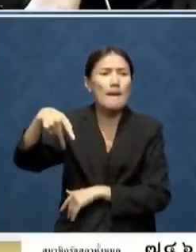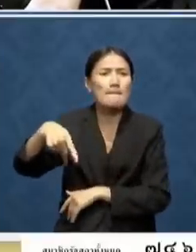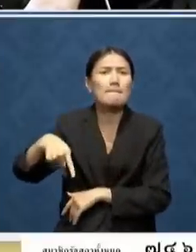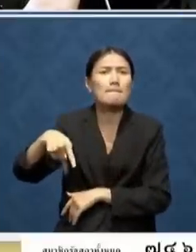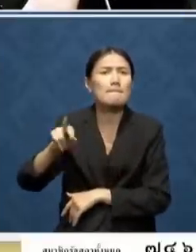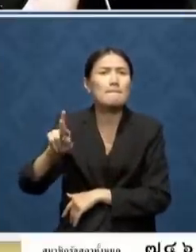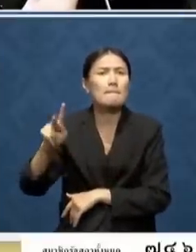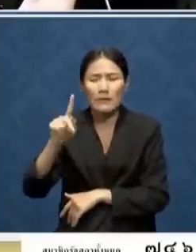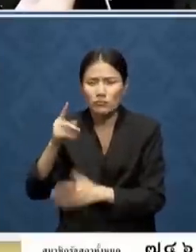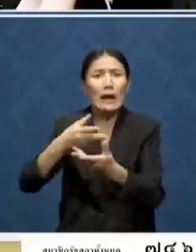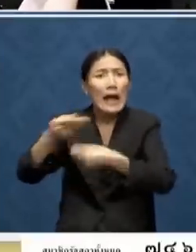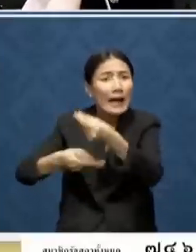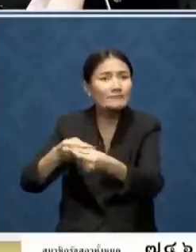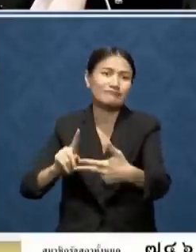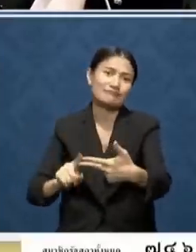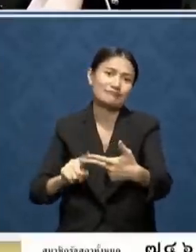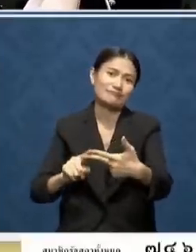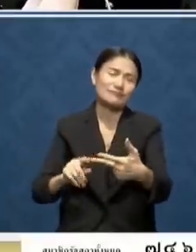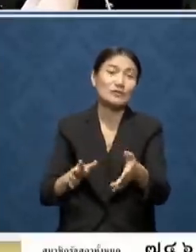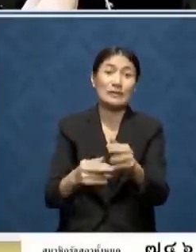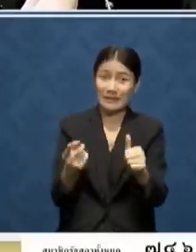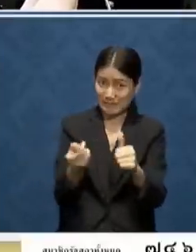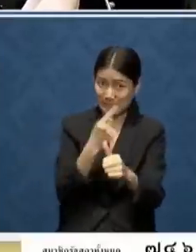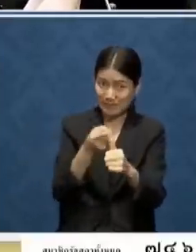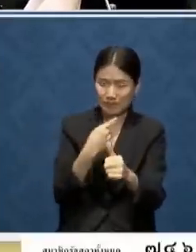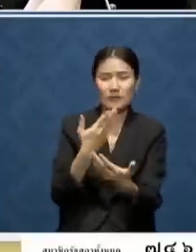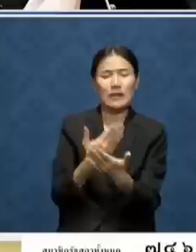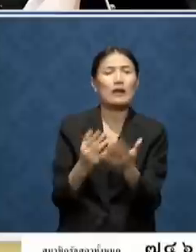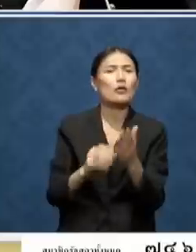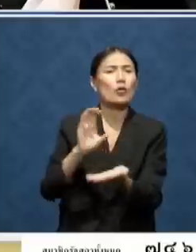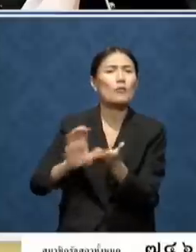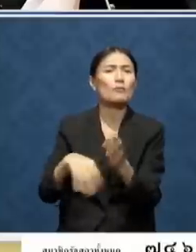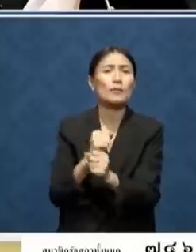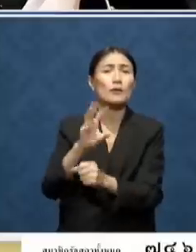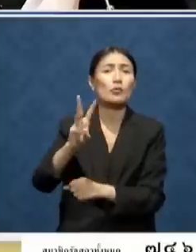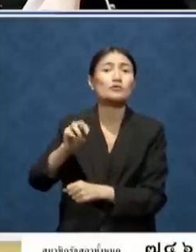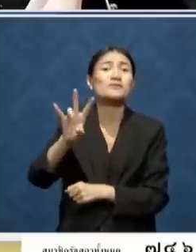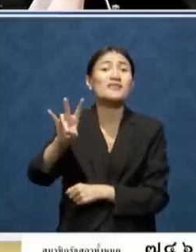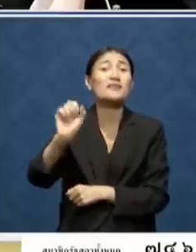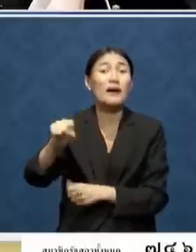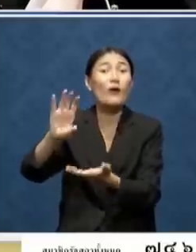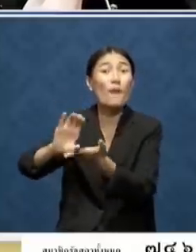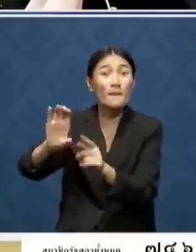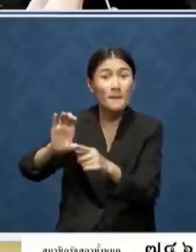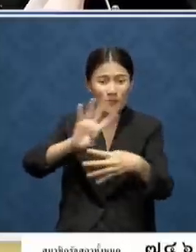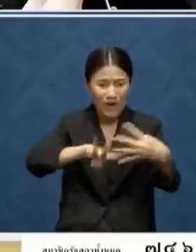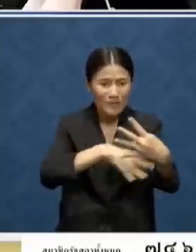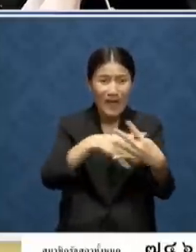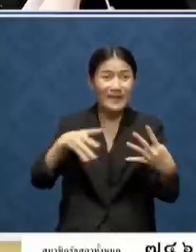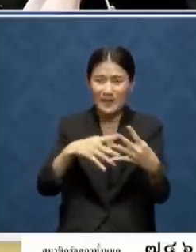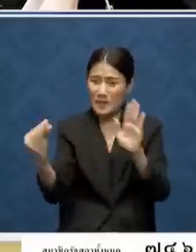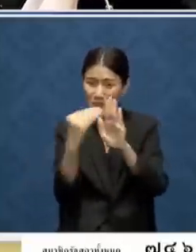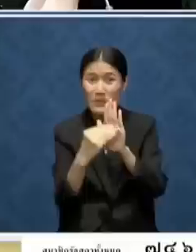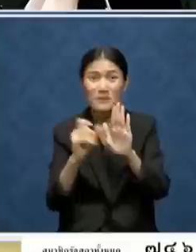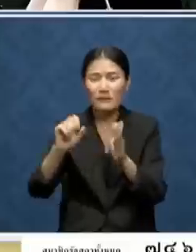ดูทางเลือกที่ 1ค่ะถ้าจะใช้งบปี 67ดิฉันคิดว่าใช้แค่งบปี 67ไม่พอค่ะค่ะไม่พออย่างแน่